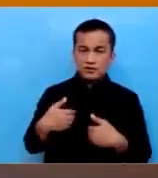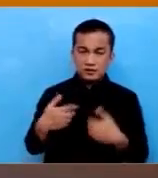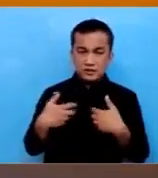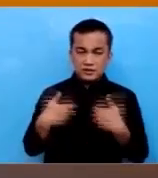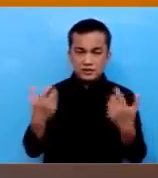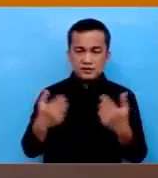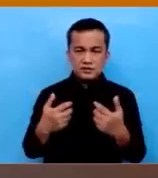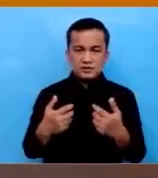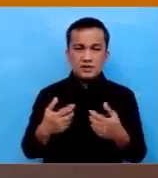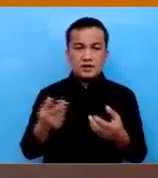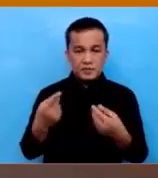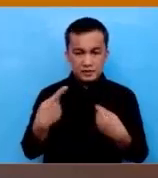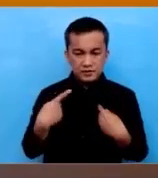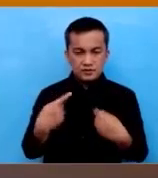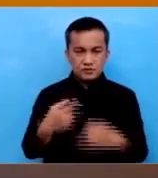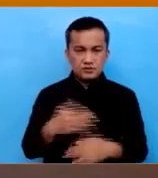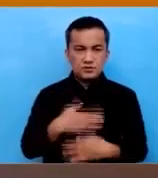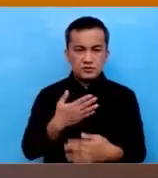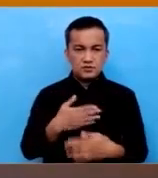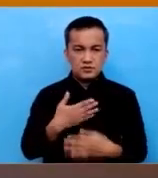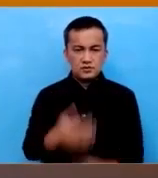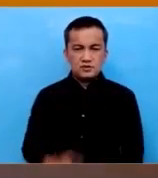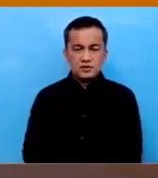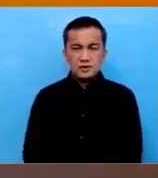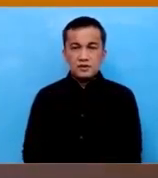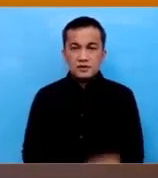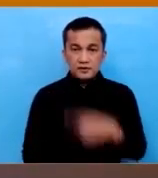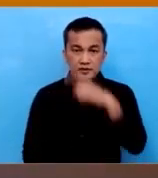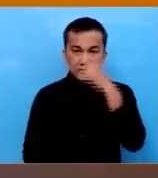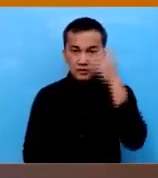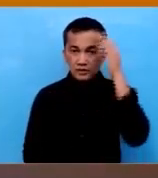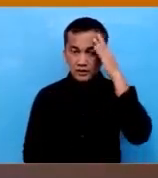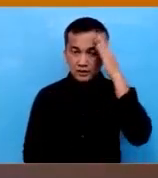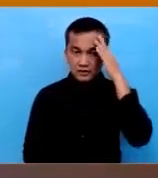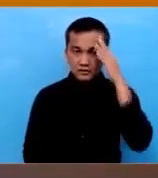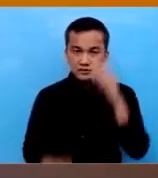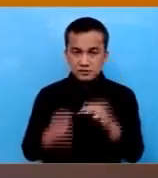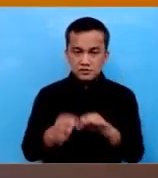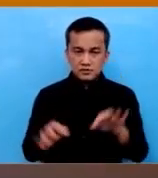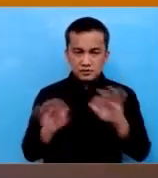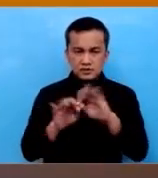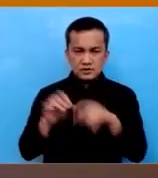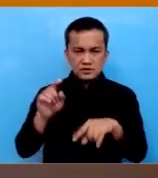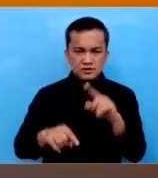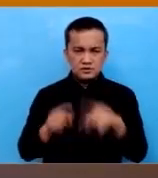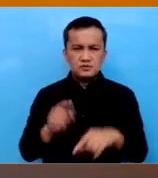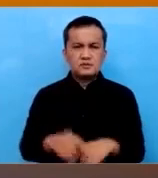tuwa. Dahil alam niyo na deserve ng kaibigan ko na